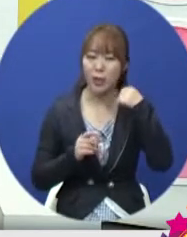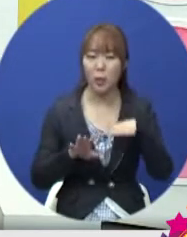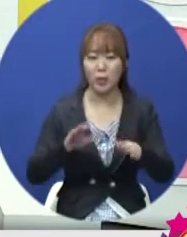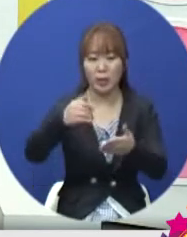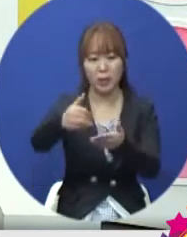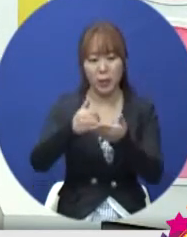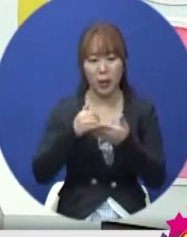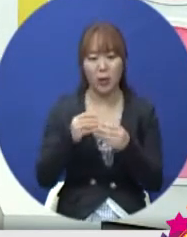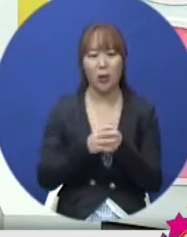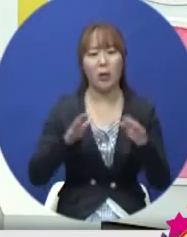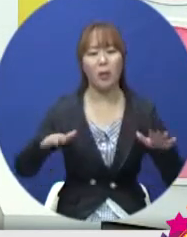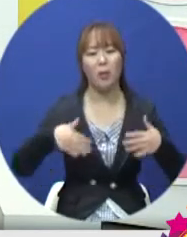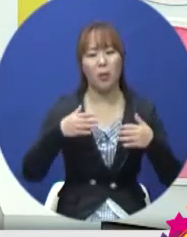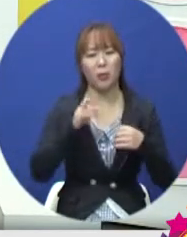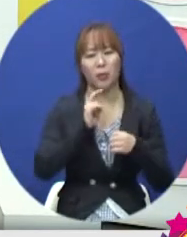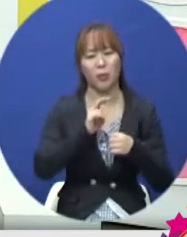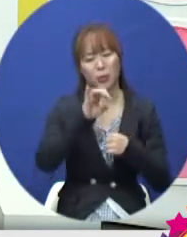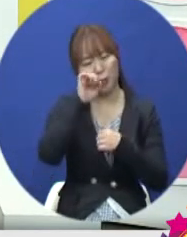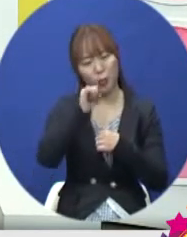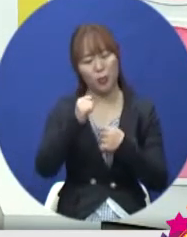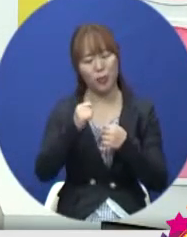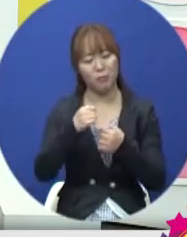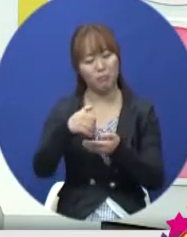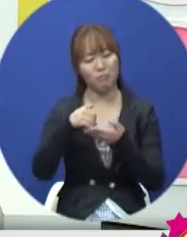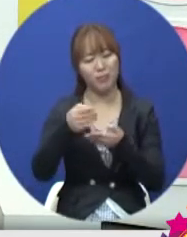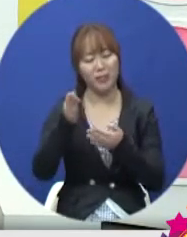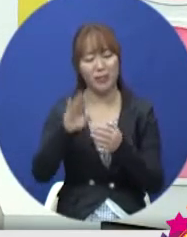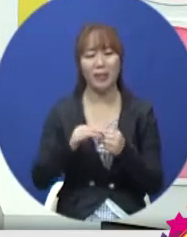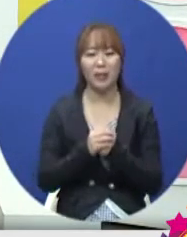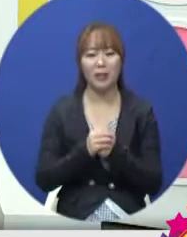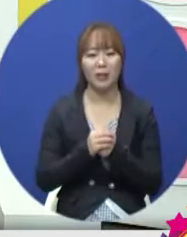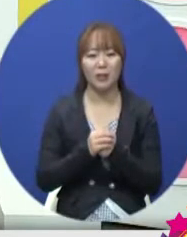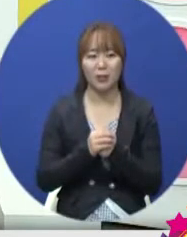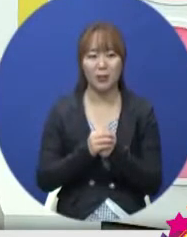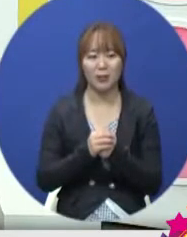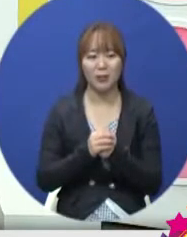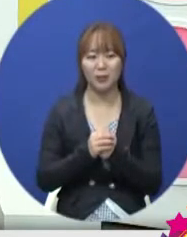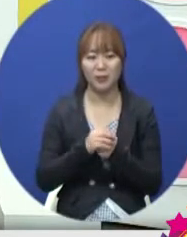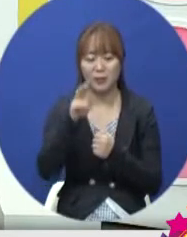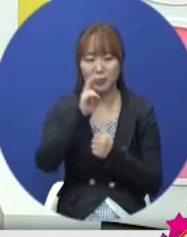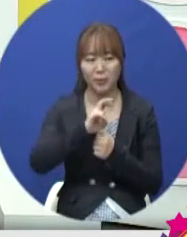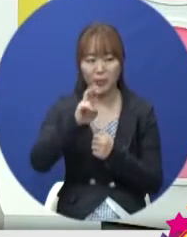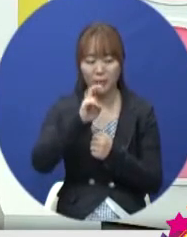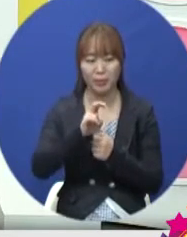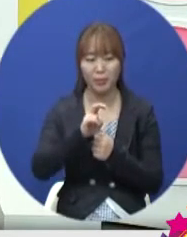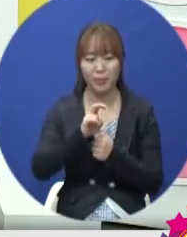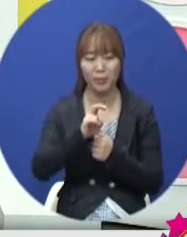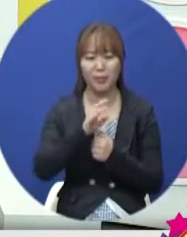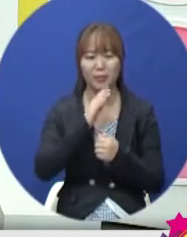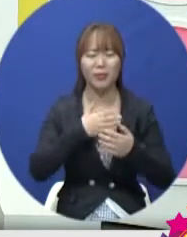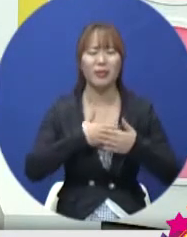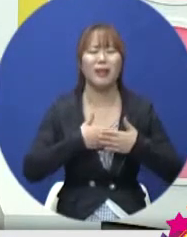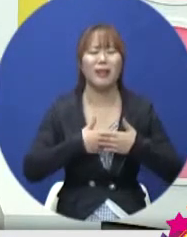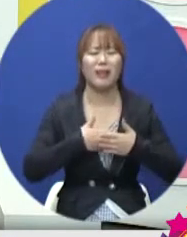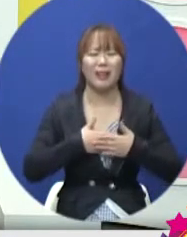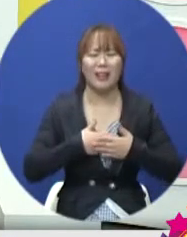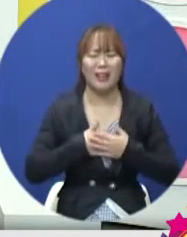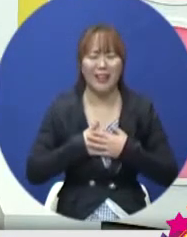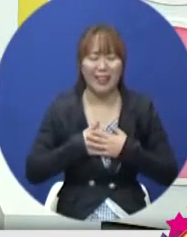신청하신 노래, 아유, 노래도 너무 좋은 노래 신청하셨는데 음악이 나올 겁니다. 너무 떨려갖고요.